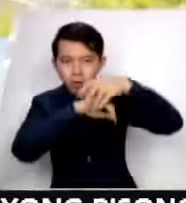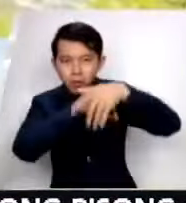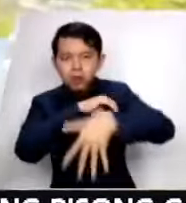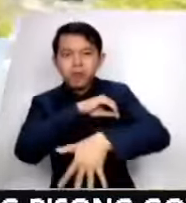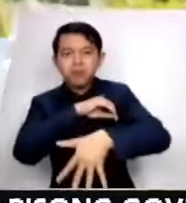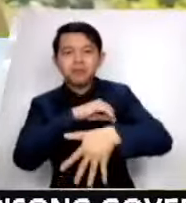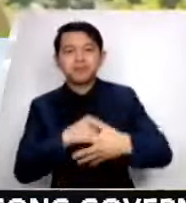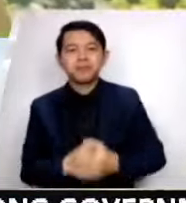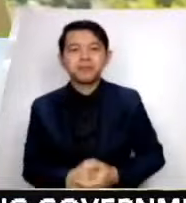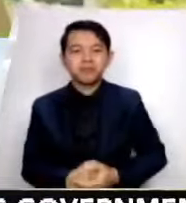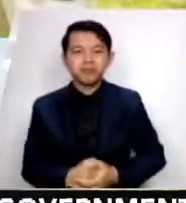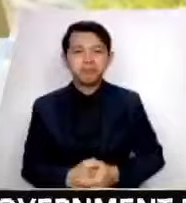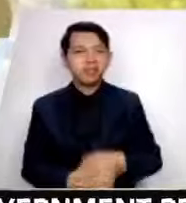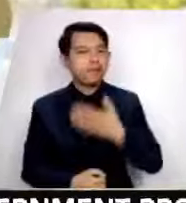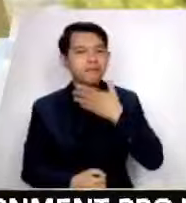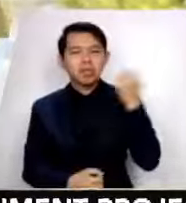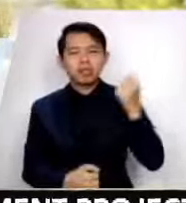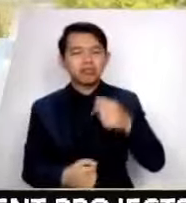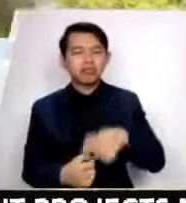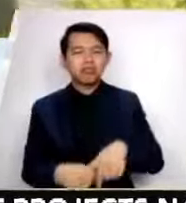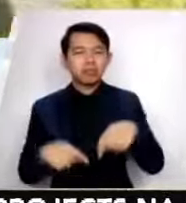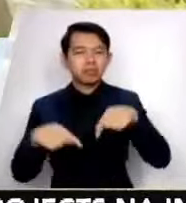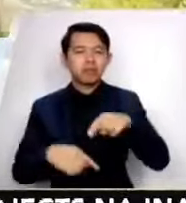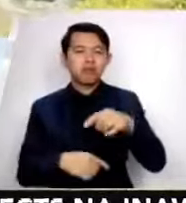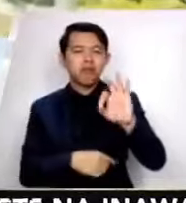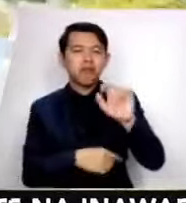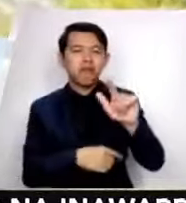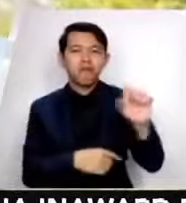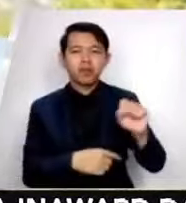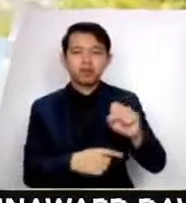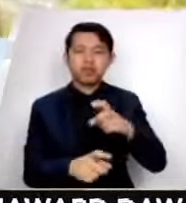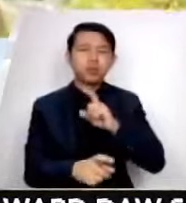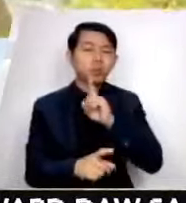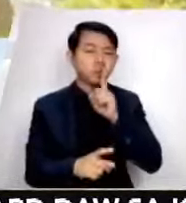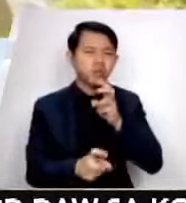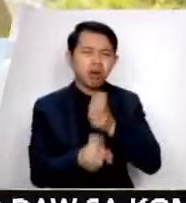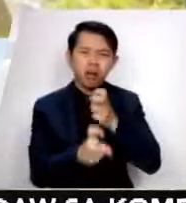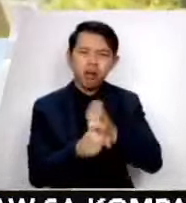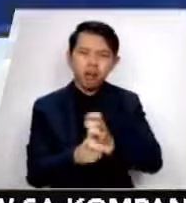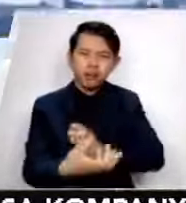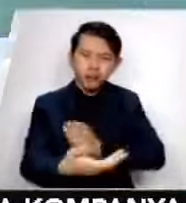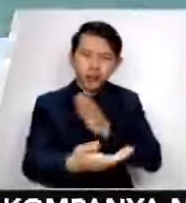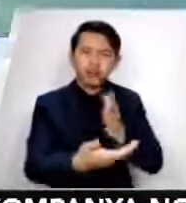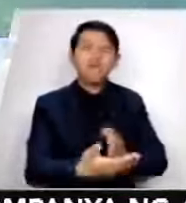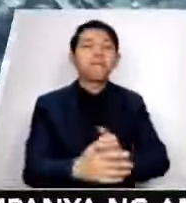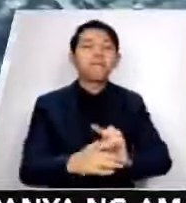Falls. Though mahirap, very worth it naman dahil napaka-mesmerizing ng view.